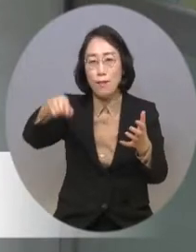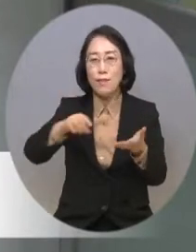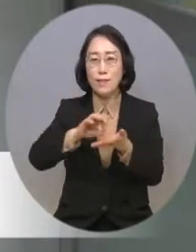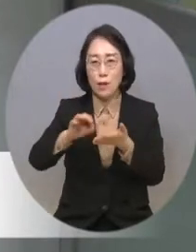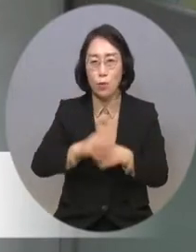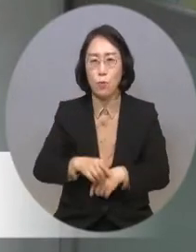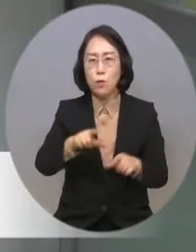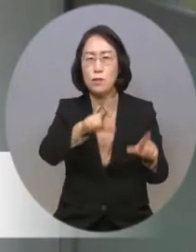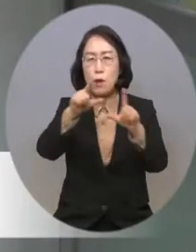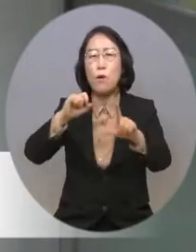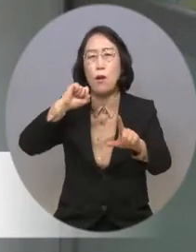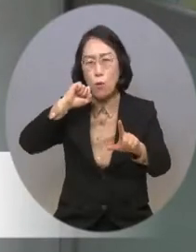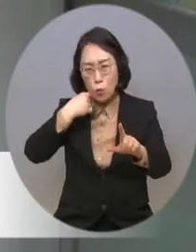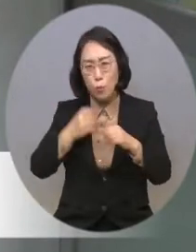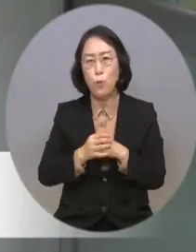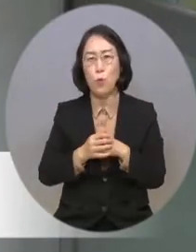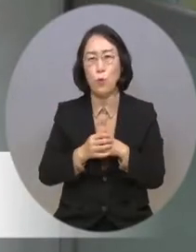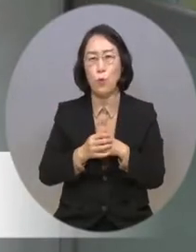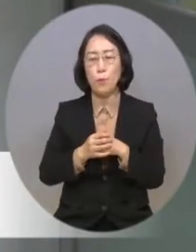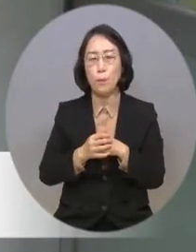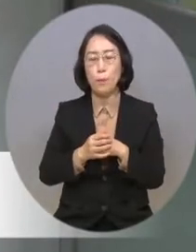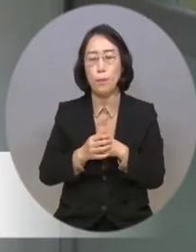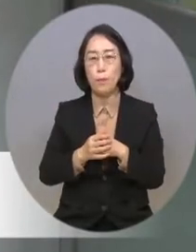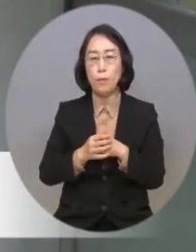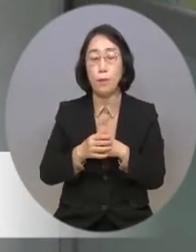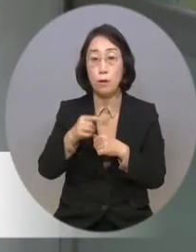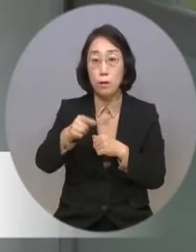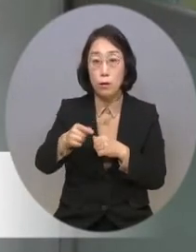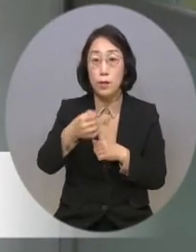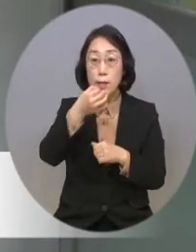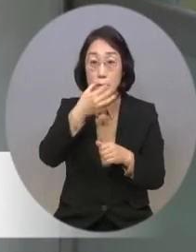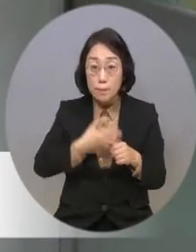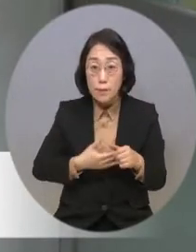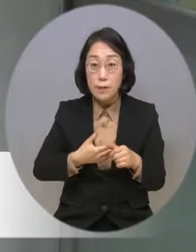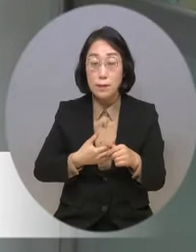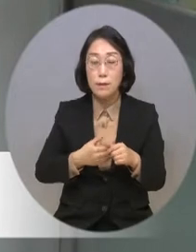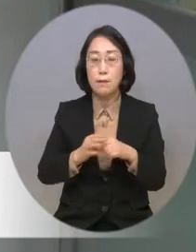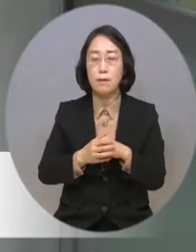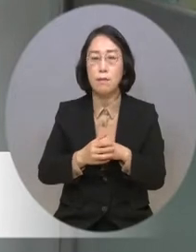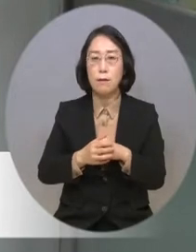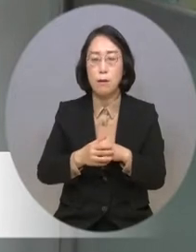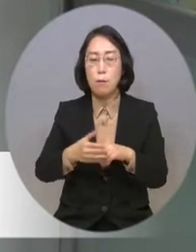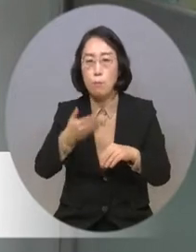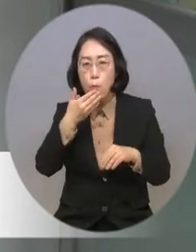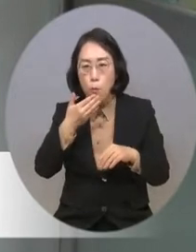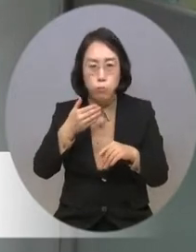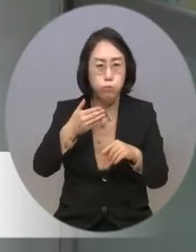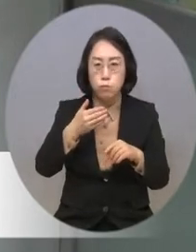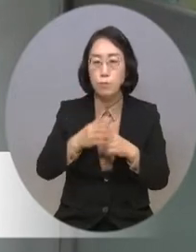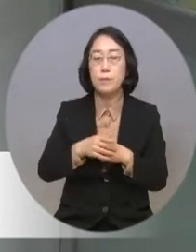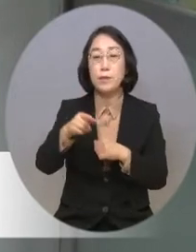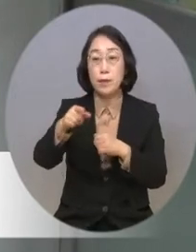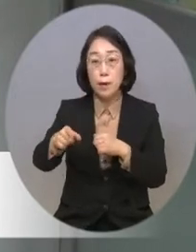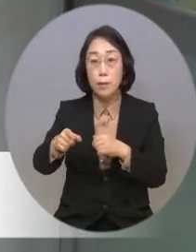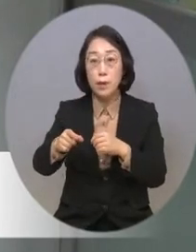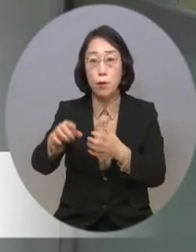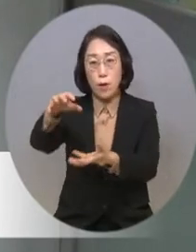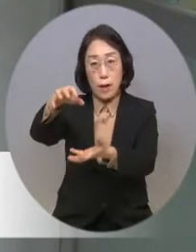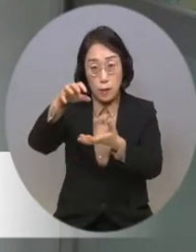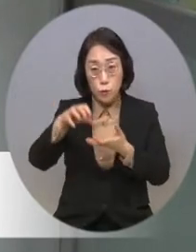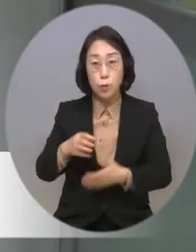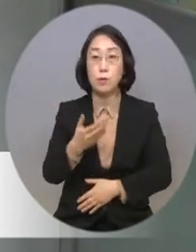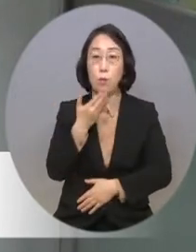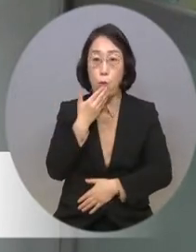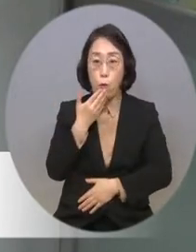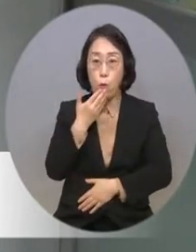좀 어렵고 이렇게 취약계층에 계신 분들이 이 숭인냉장고를 이용을 하시고